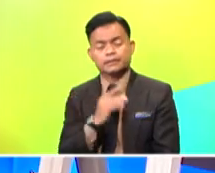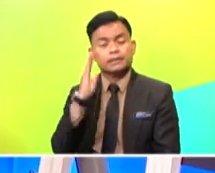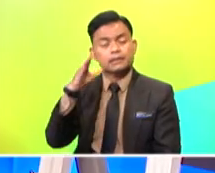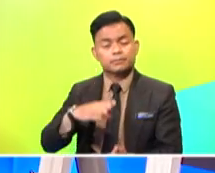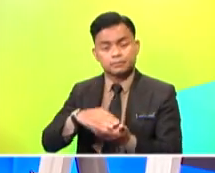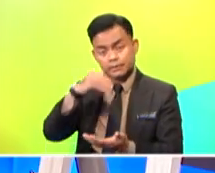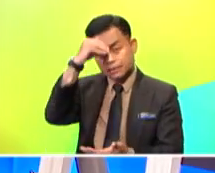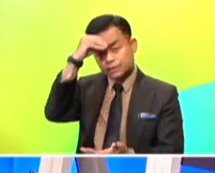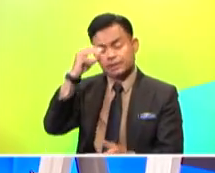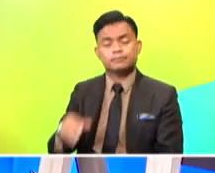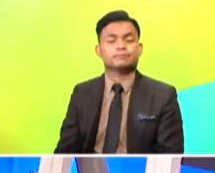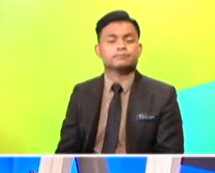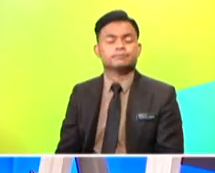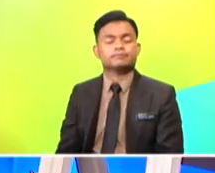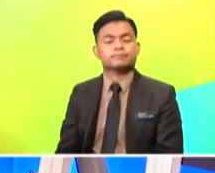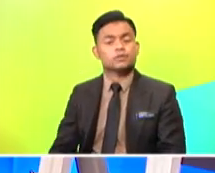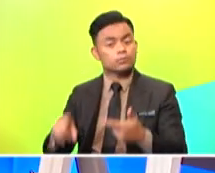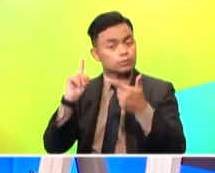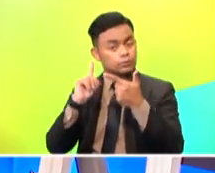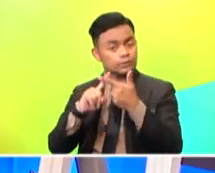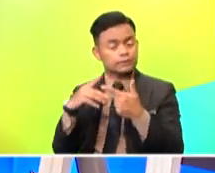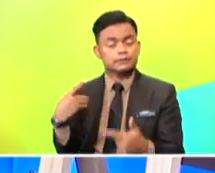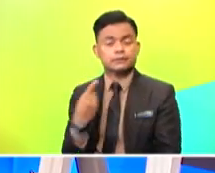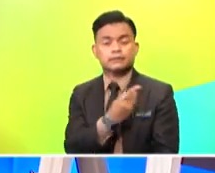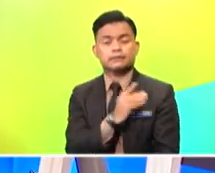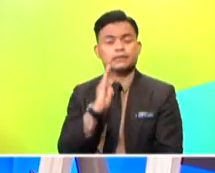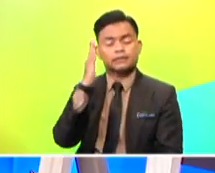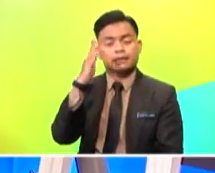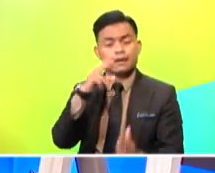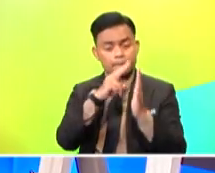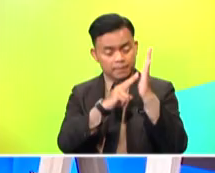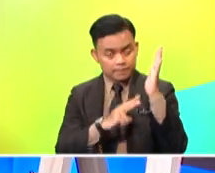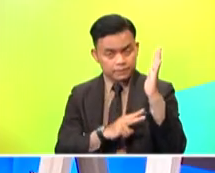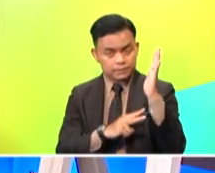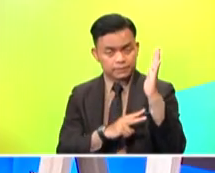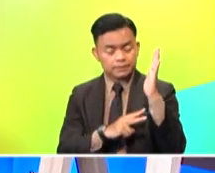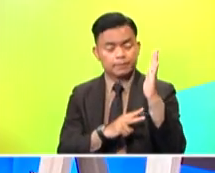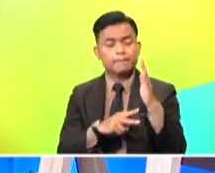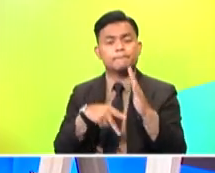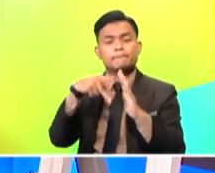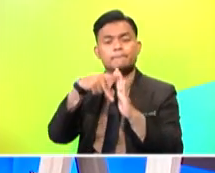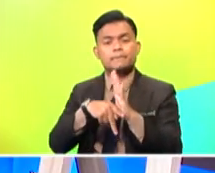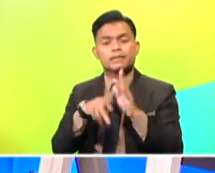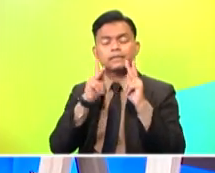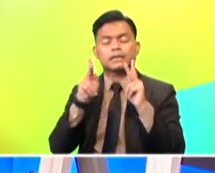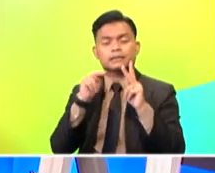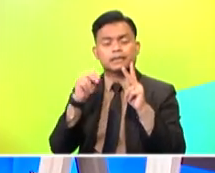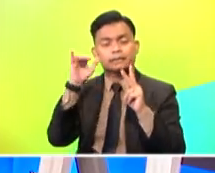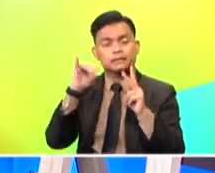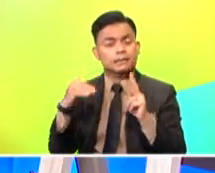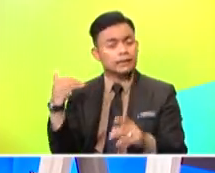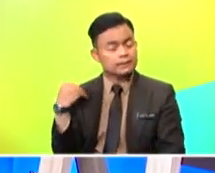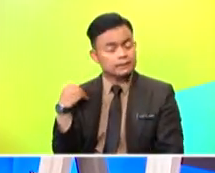kedua ialah kita akan membaca frasa yang mengandungi perkataan yang ada suku